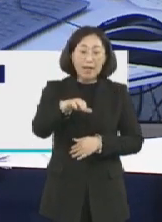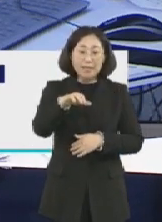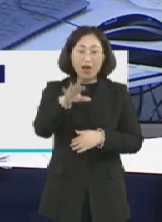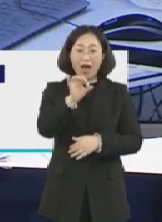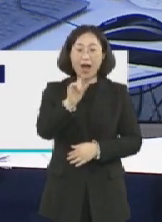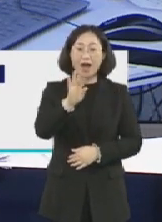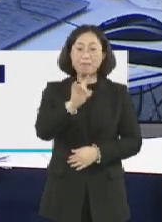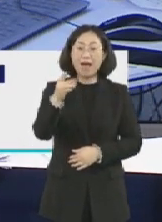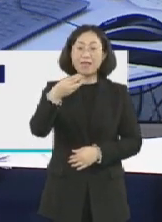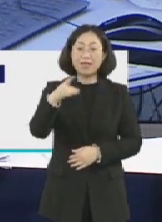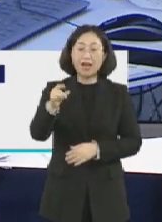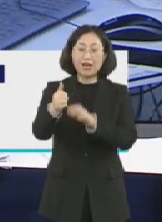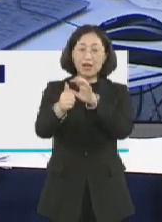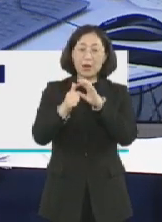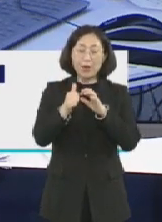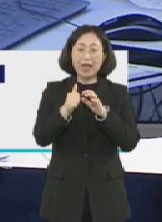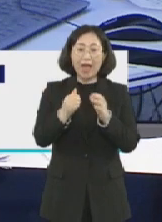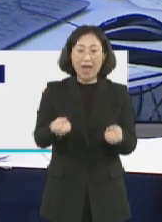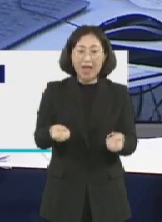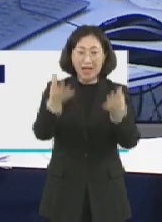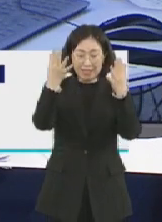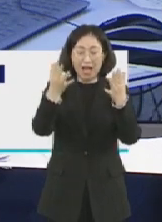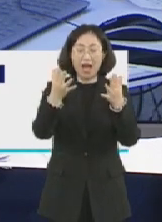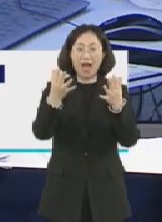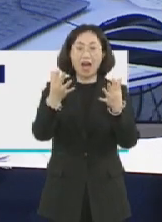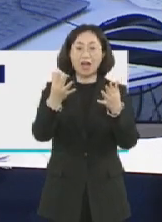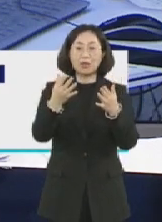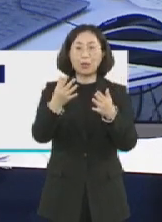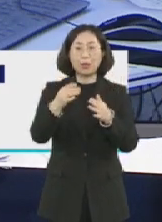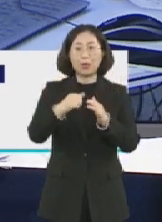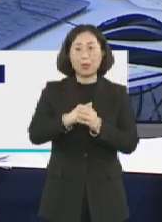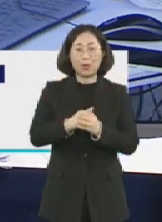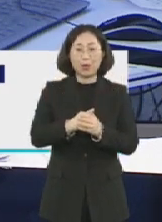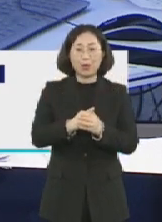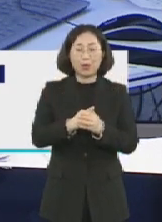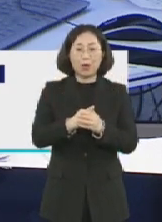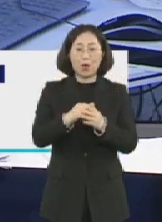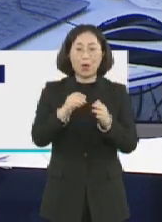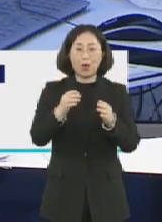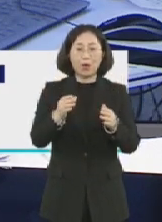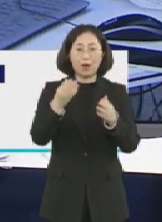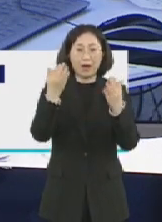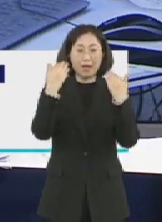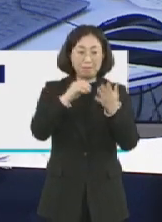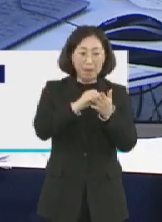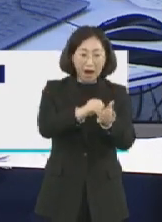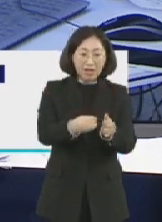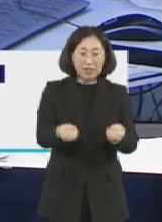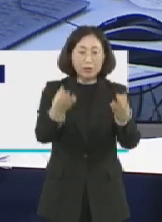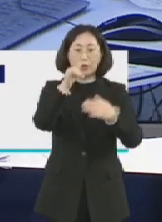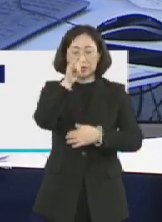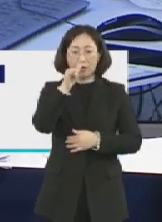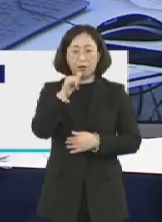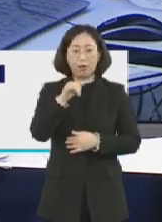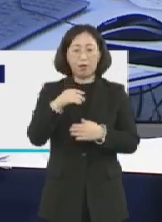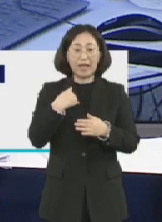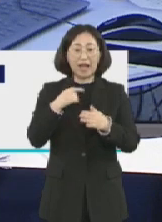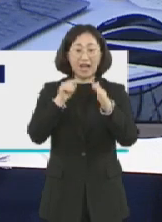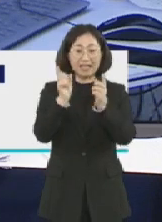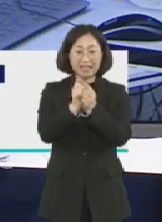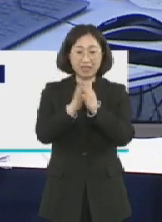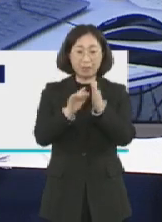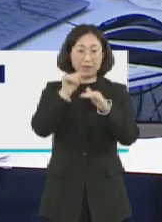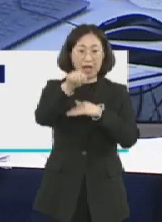회의를 하거나 행사를 열고 심지어 입학시 까지 진행되는데요 현실에서 내가 할 수 없는 일을 아바타가 대신 해주는